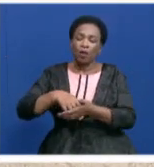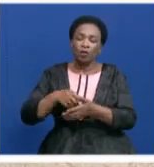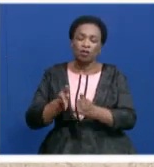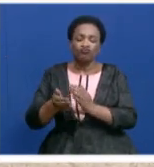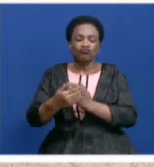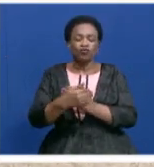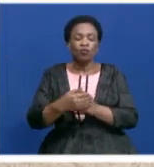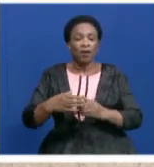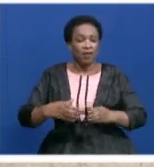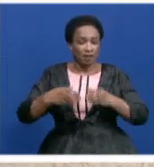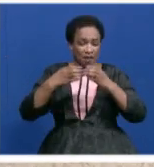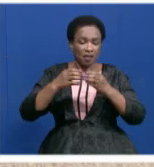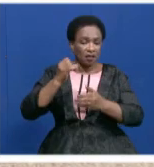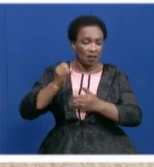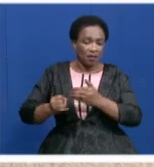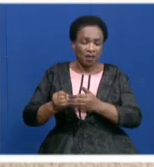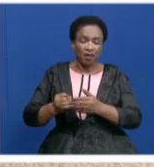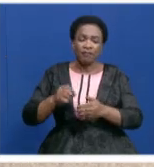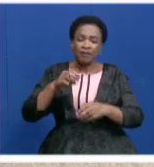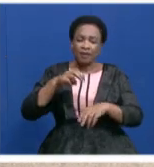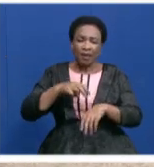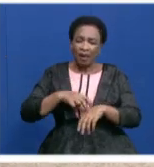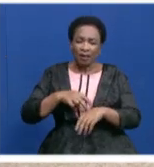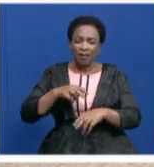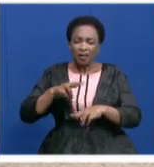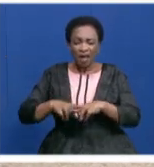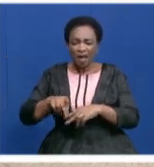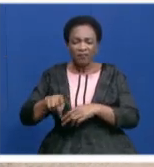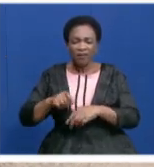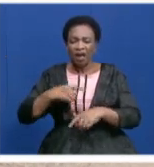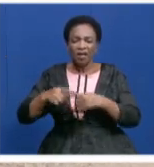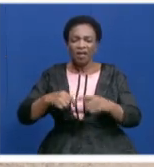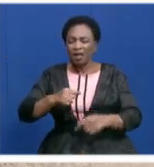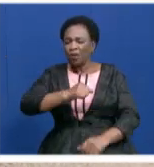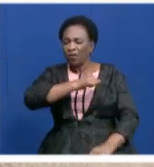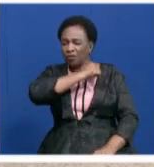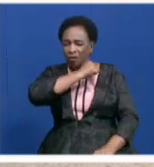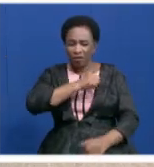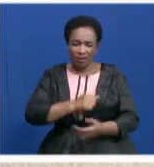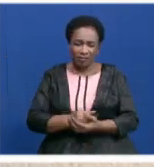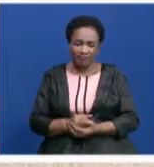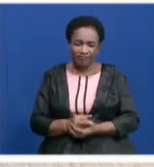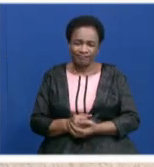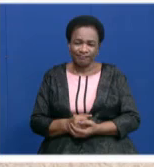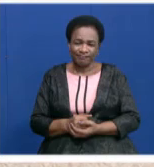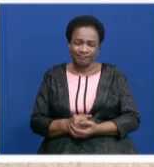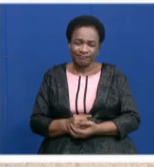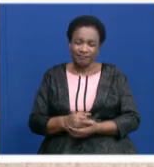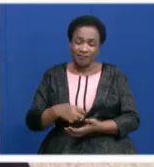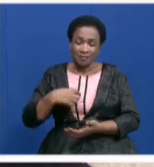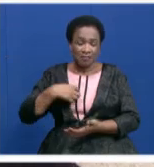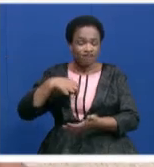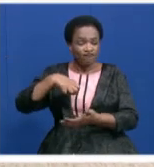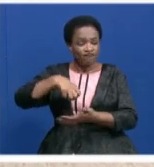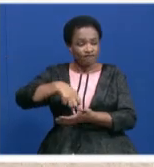nika nika hi vile anazi kuny vile anazi kuny ile aka